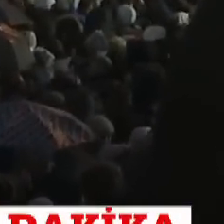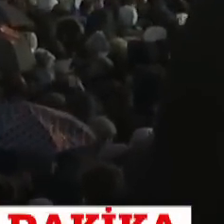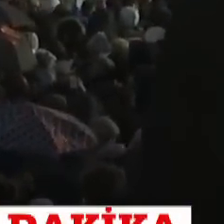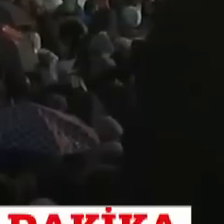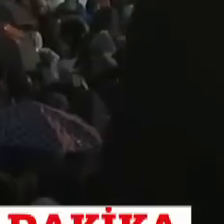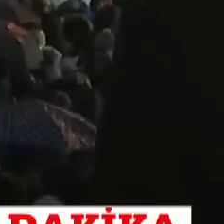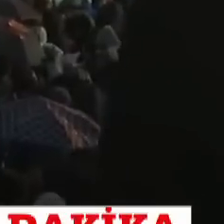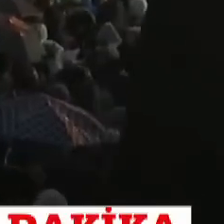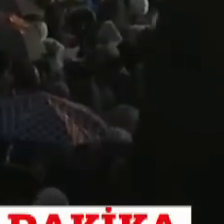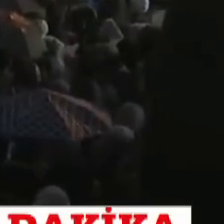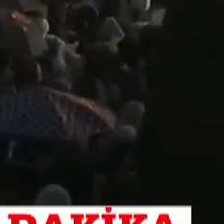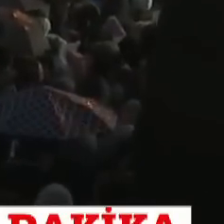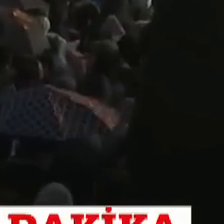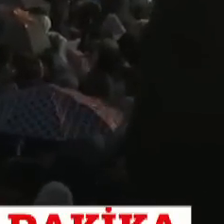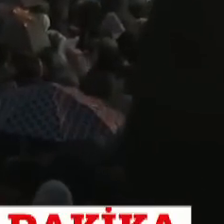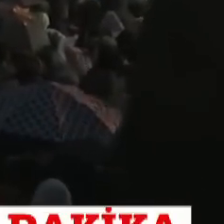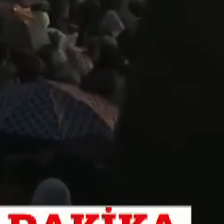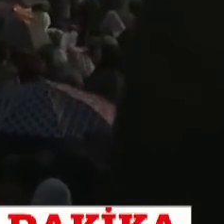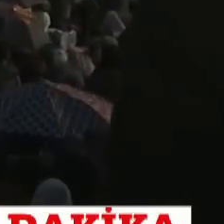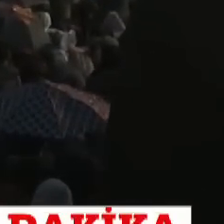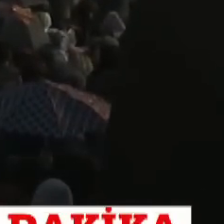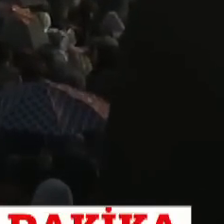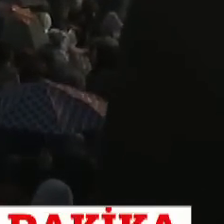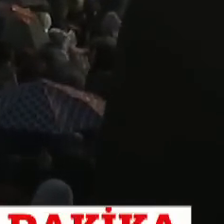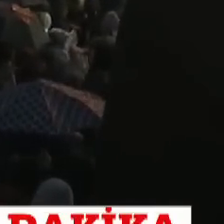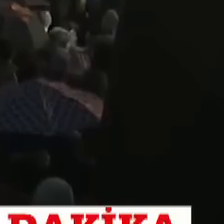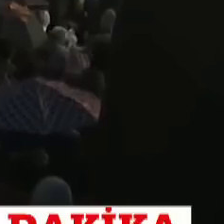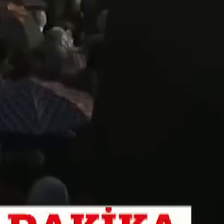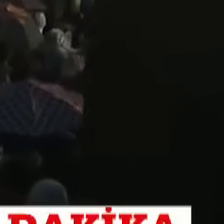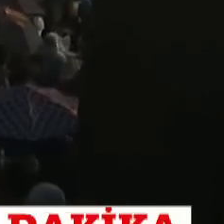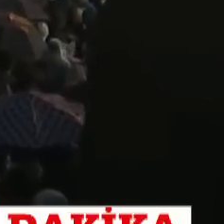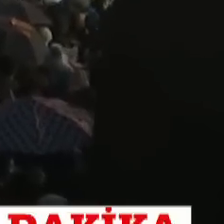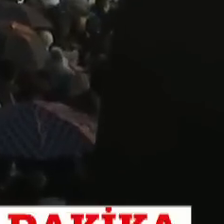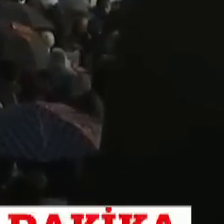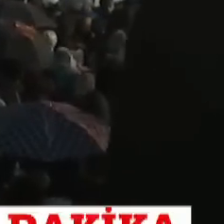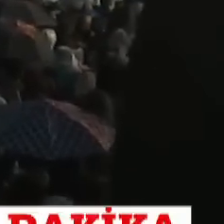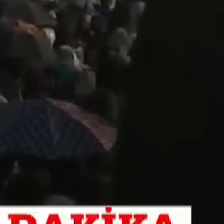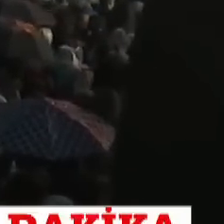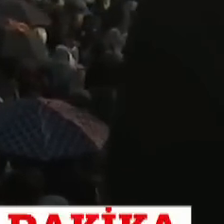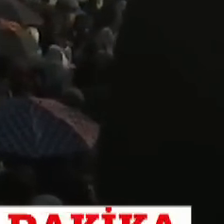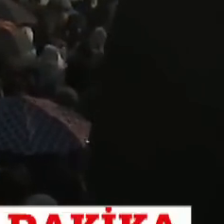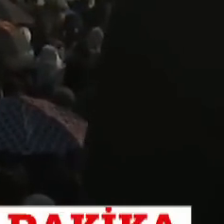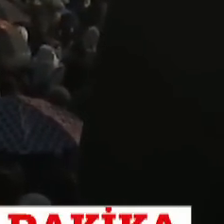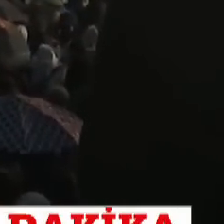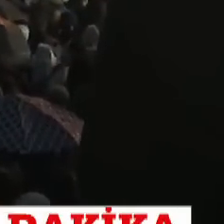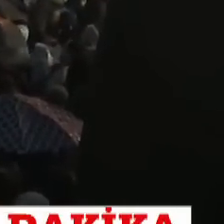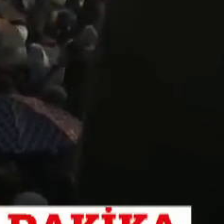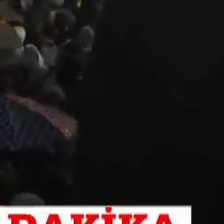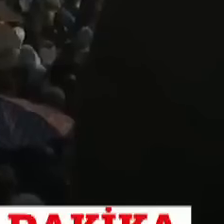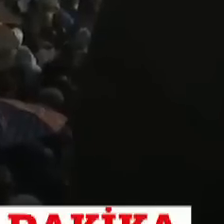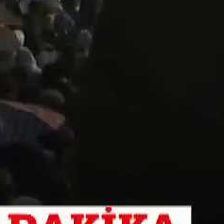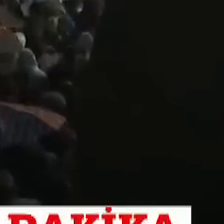dakikalarda yine dün olduğu gibi ezan okundu ve evet ezan bitti. Ekrem İmamoğlu tekrar konuşmasına devam ediyor,